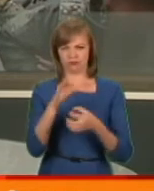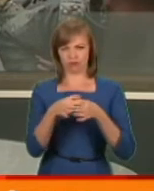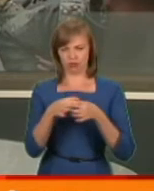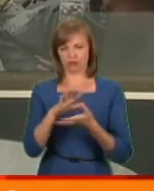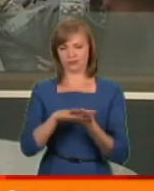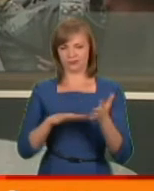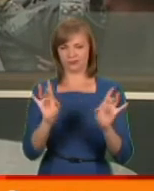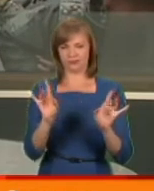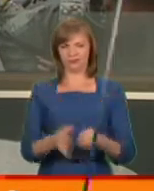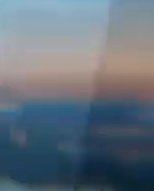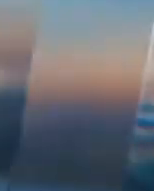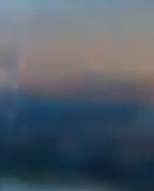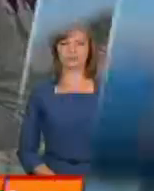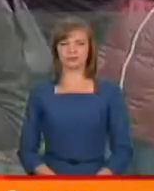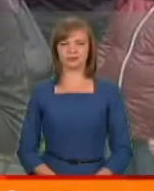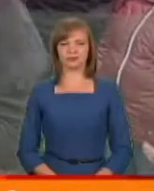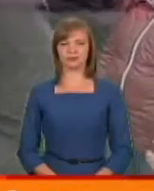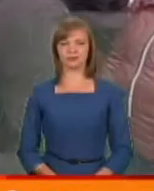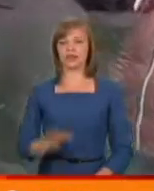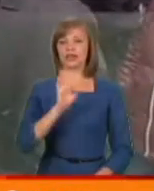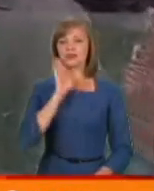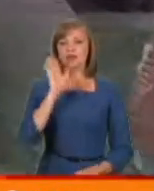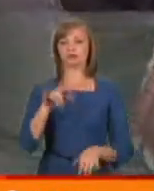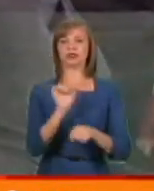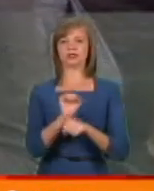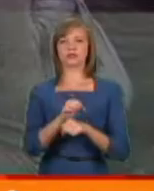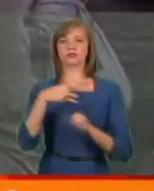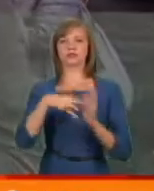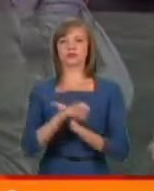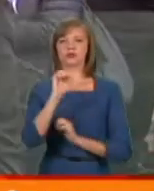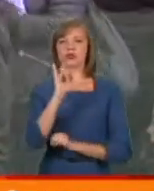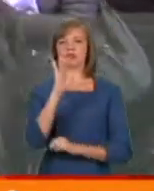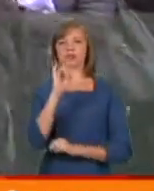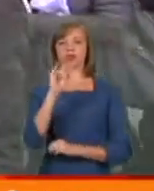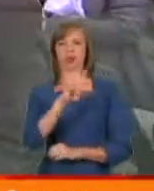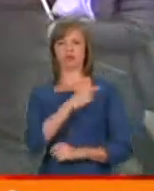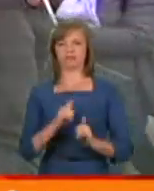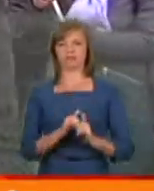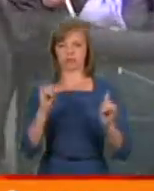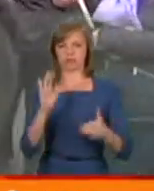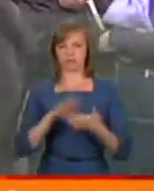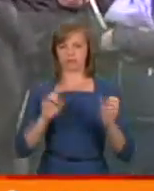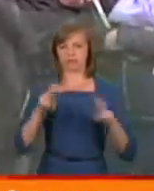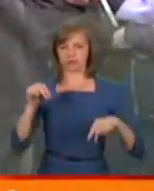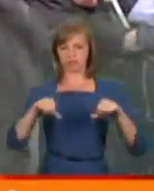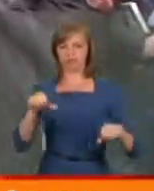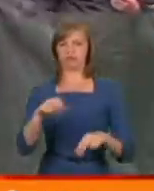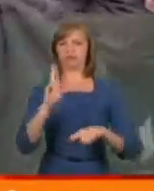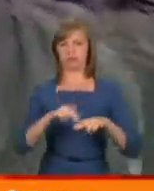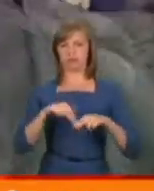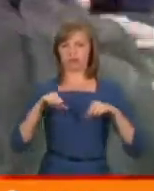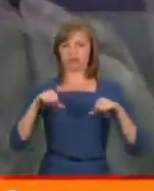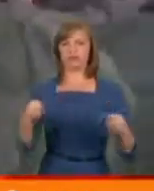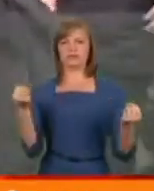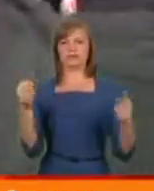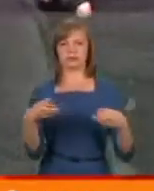Олексій Сімаков детальніше. Зранку на станції метро «Арсенальній» посилені заходи безпеки. Щільні лави поліції,